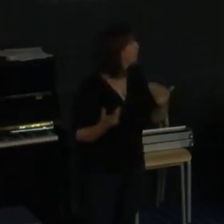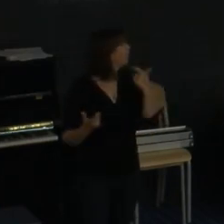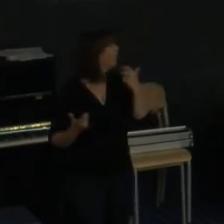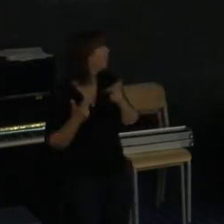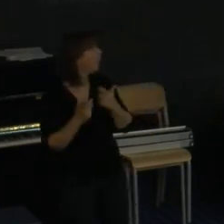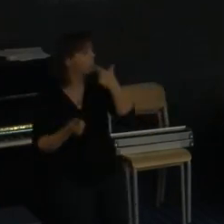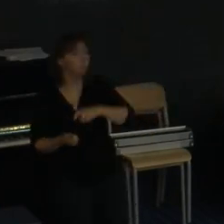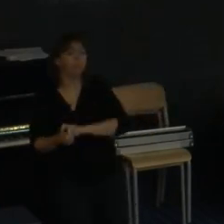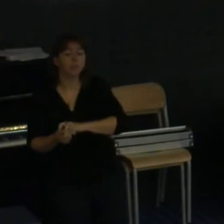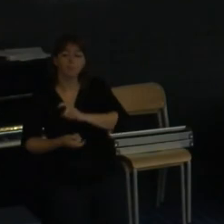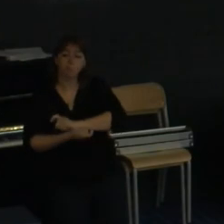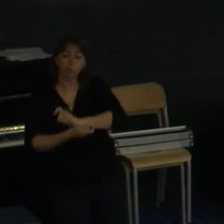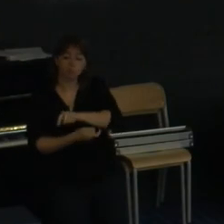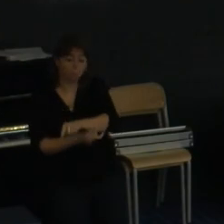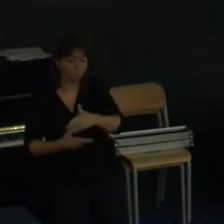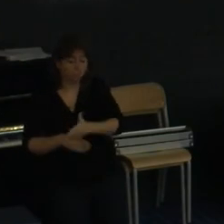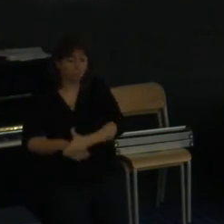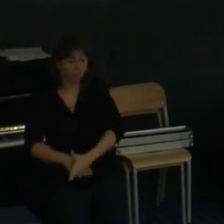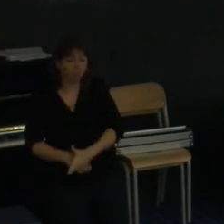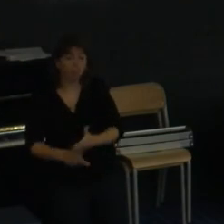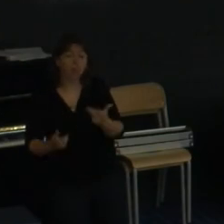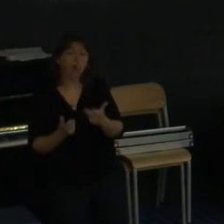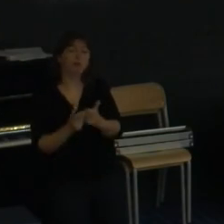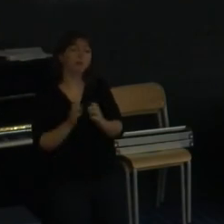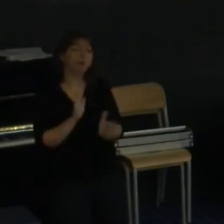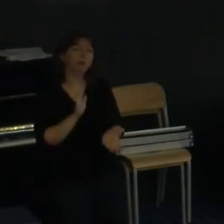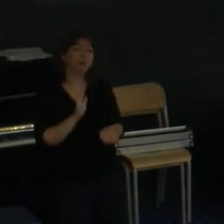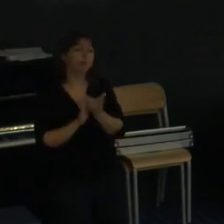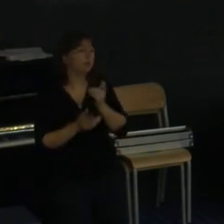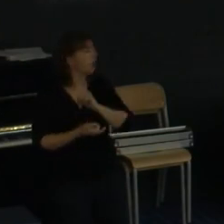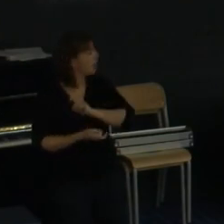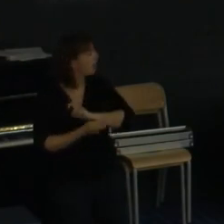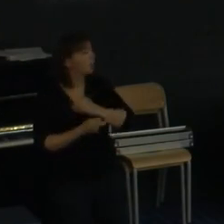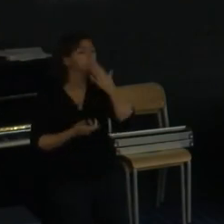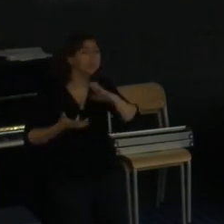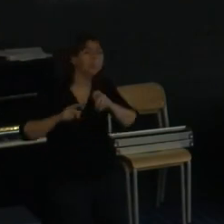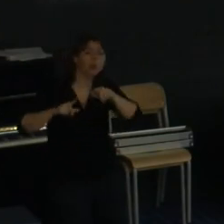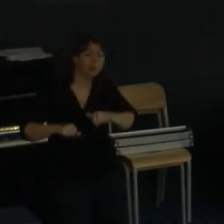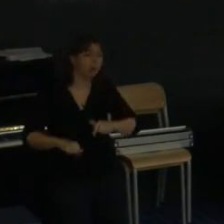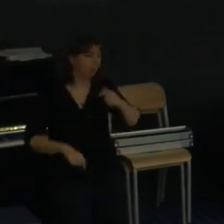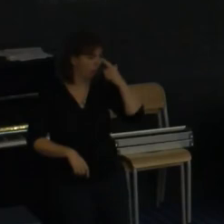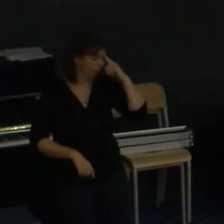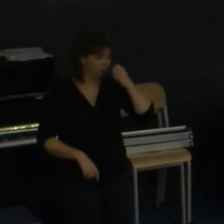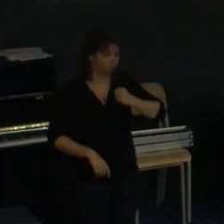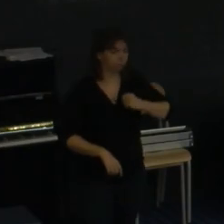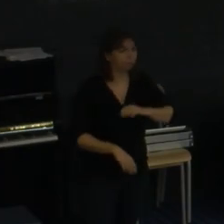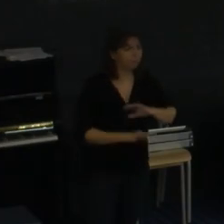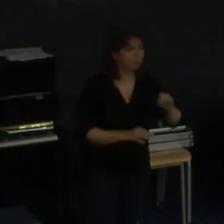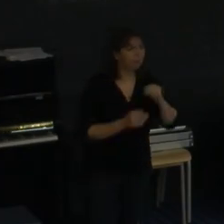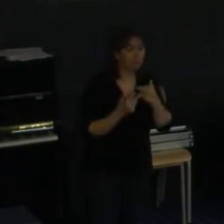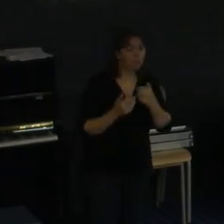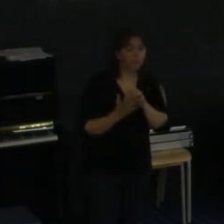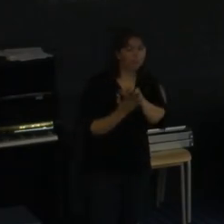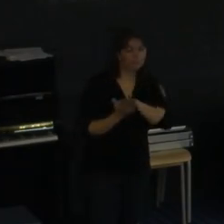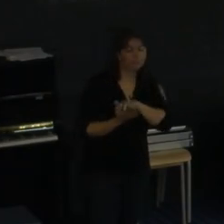Python, en fait, Python, donc les modules de debug, Python 3-debug ou autre, viennent directement avec des petits scripts Python qui vont être